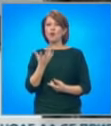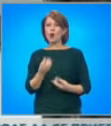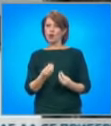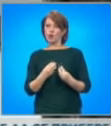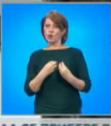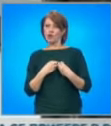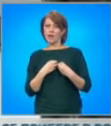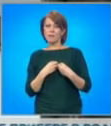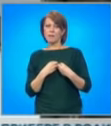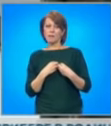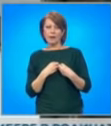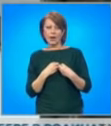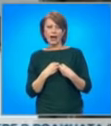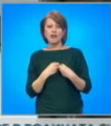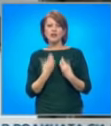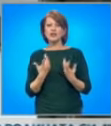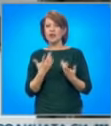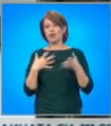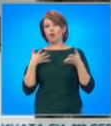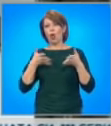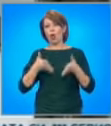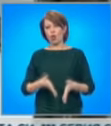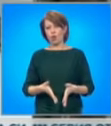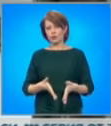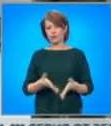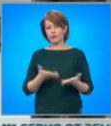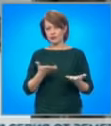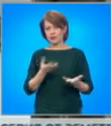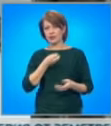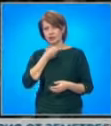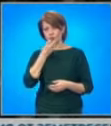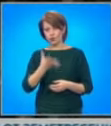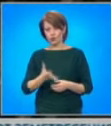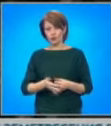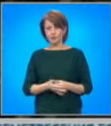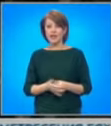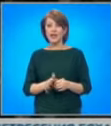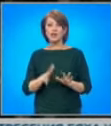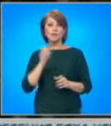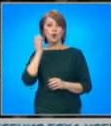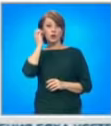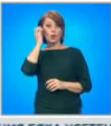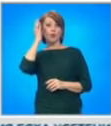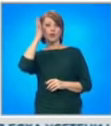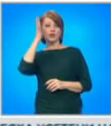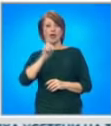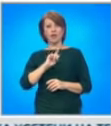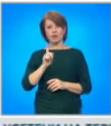за нещо лошо в сеизмично отношение, което би могло да се случи. Според учените не